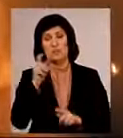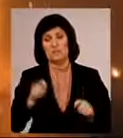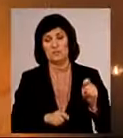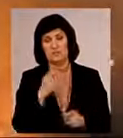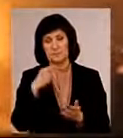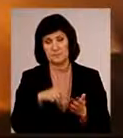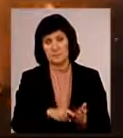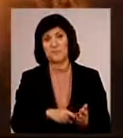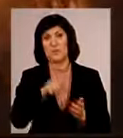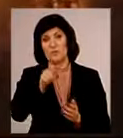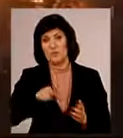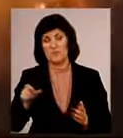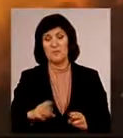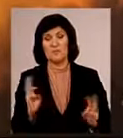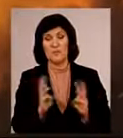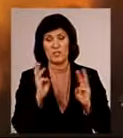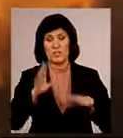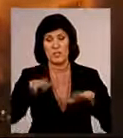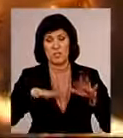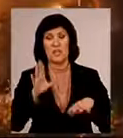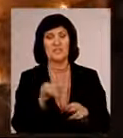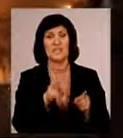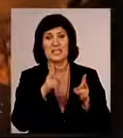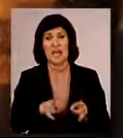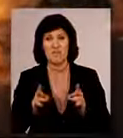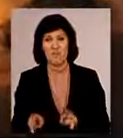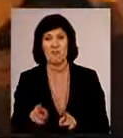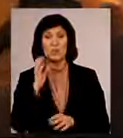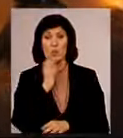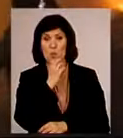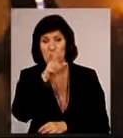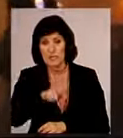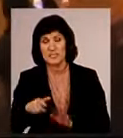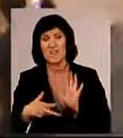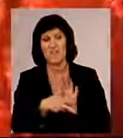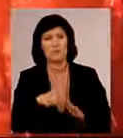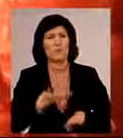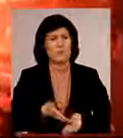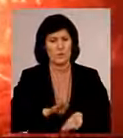опинилися під вогняним дощем. Усі травмовані кубинці, восьмеро у тяжкому стані.